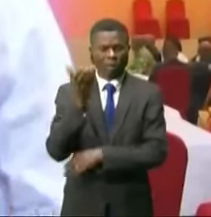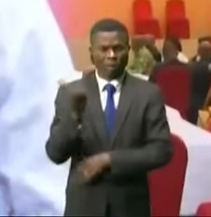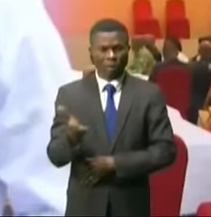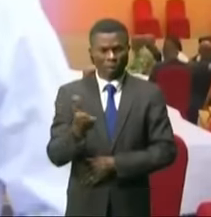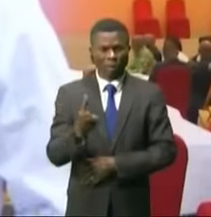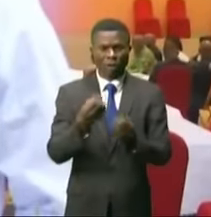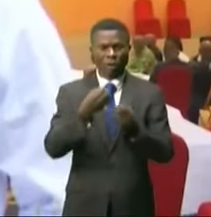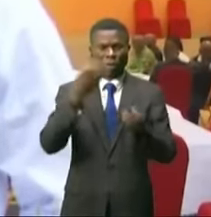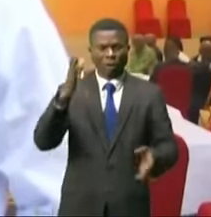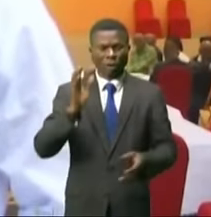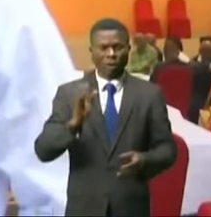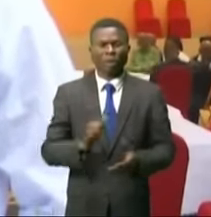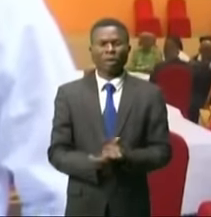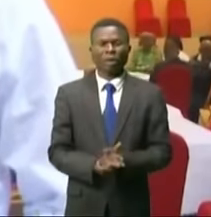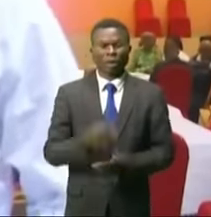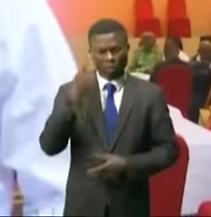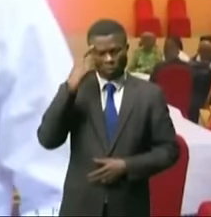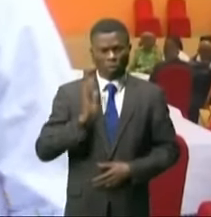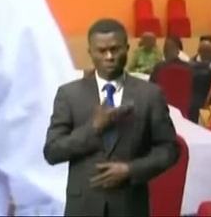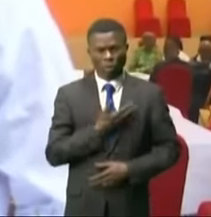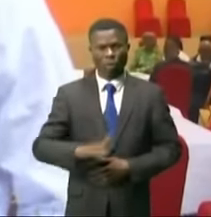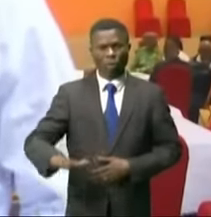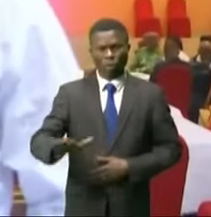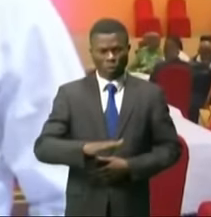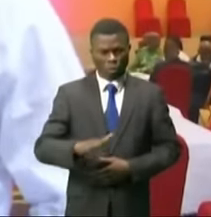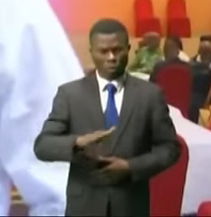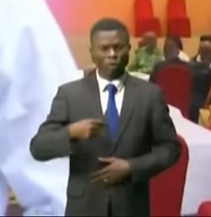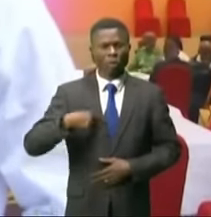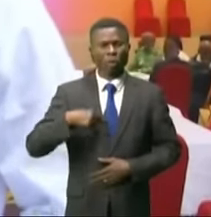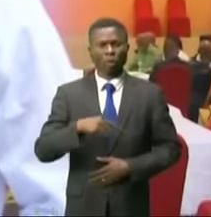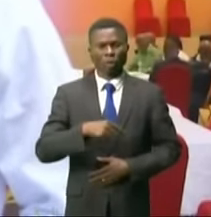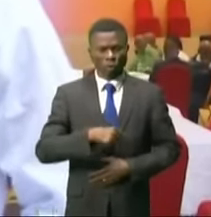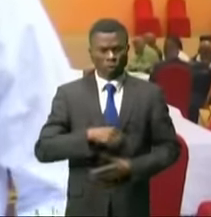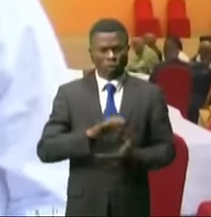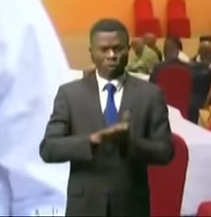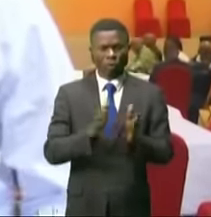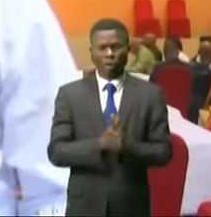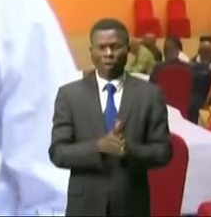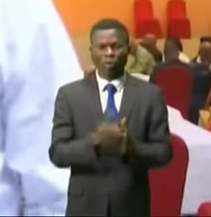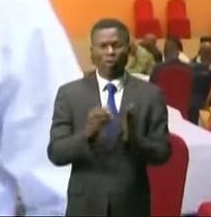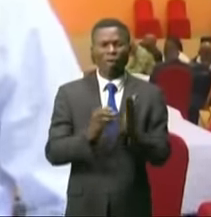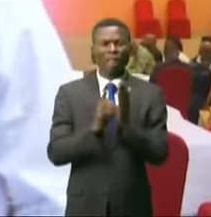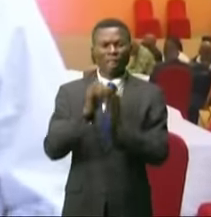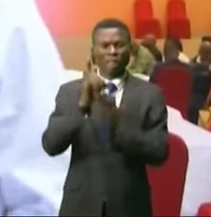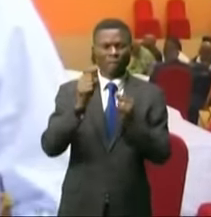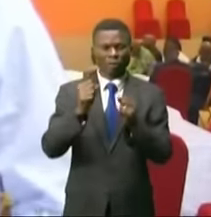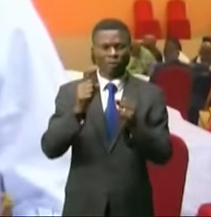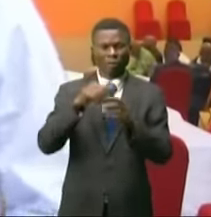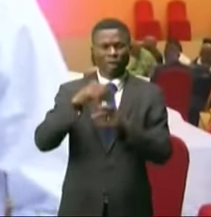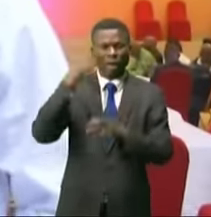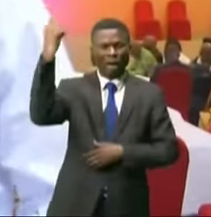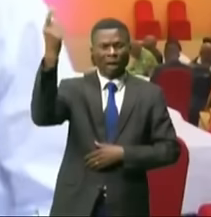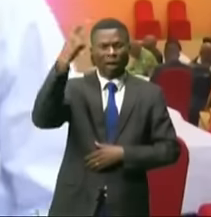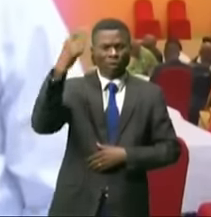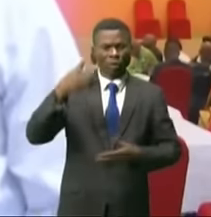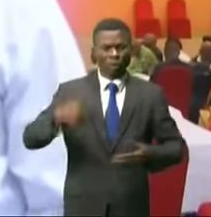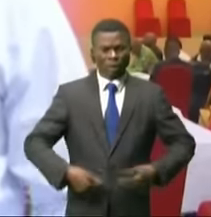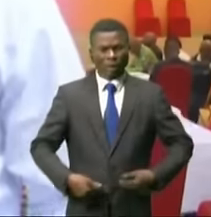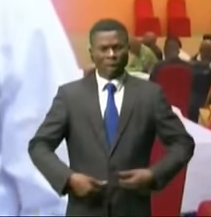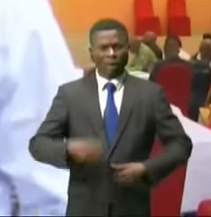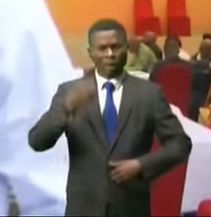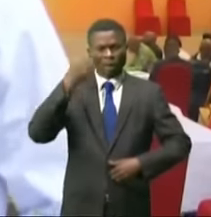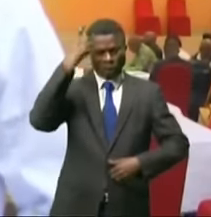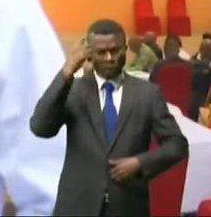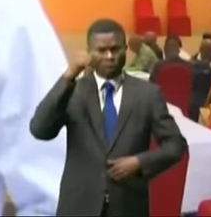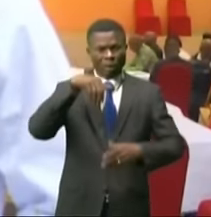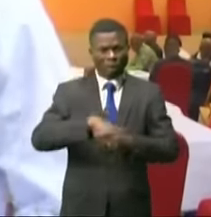une richesse pour notre pays et nous pouvons peser au niveau international si nos jeunes comprennent que seulement à travers